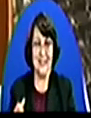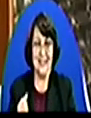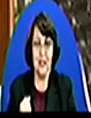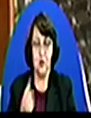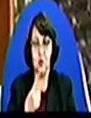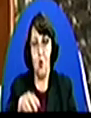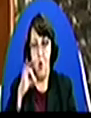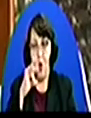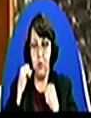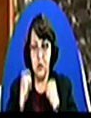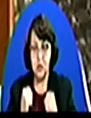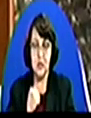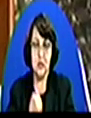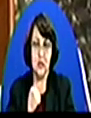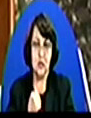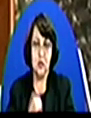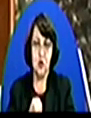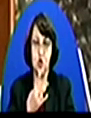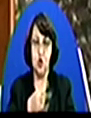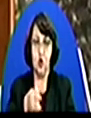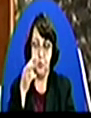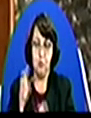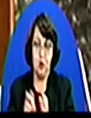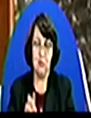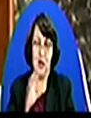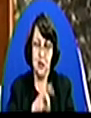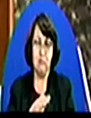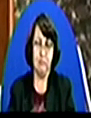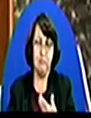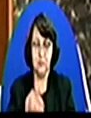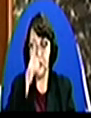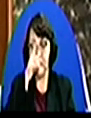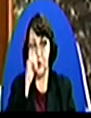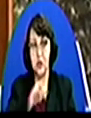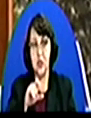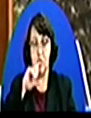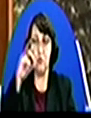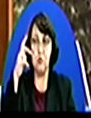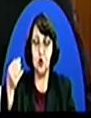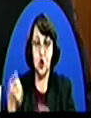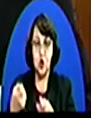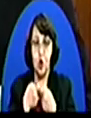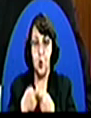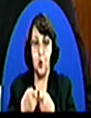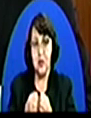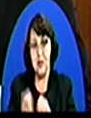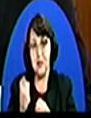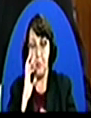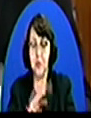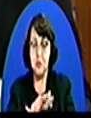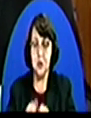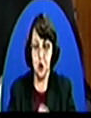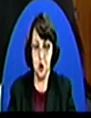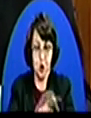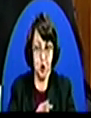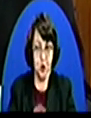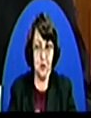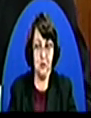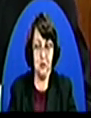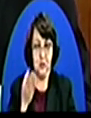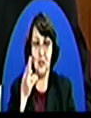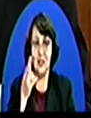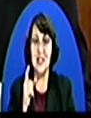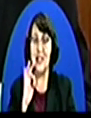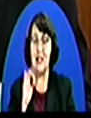ажилтдаг юм байна. За мөн Оросын холбооны улсаар эрчим хүчний системийн тохируулгаа хийлгэсээр ирсэн. За дээрх төслийг хэрэгжүүлж цэник хураагуурын